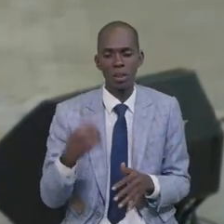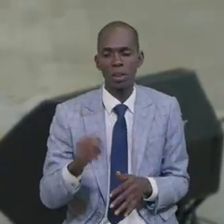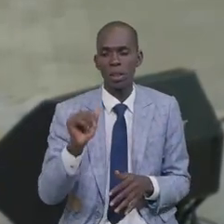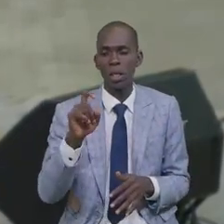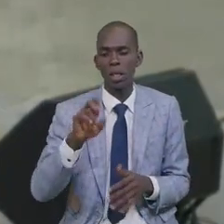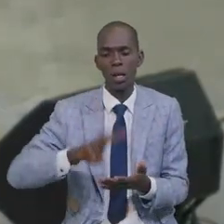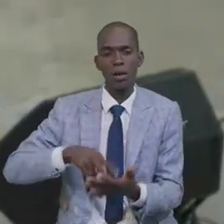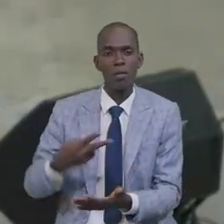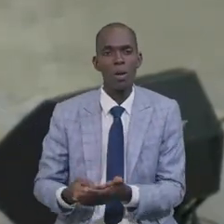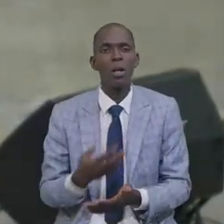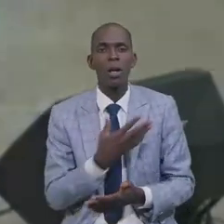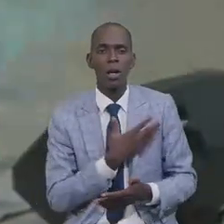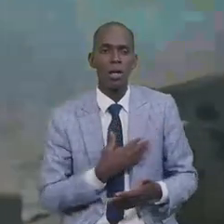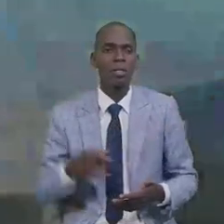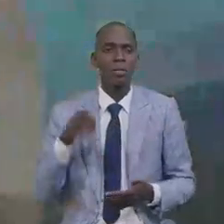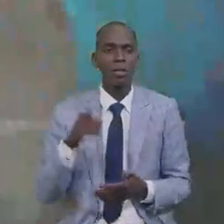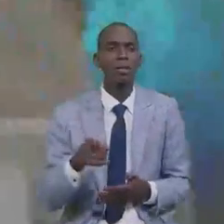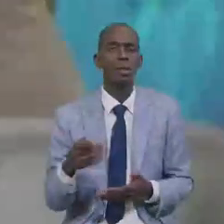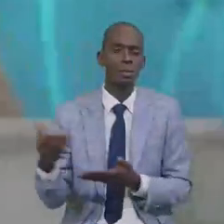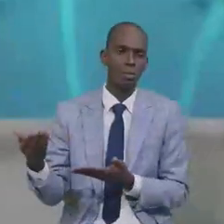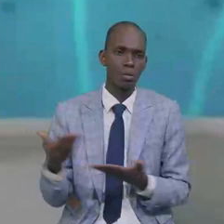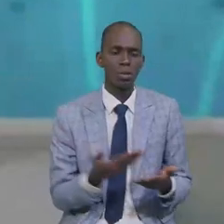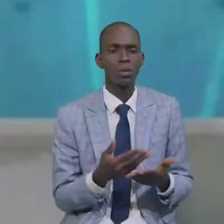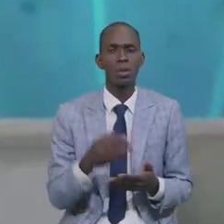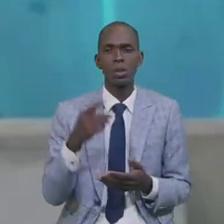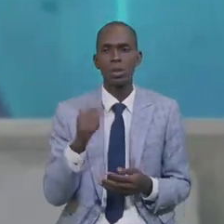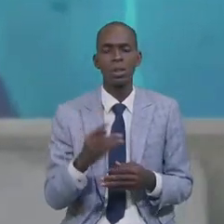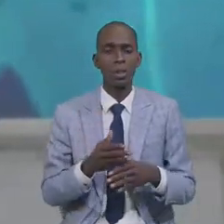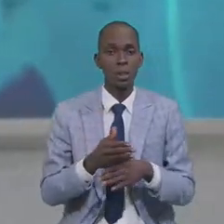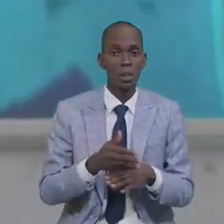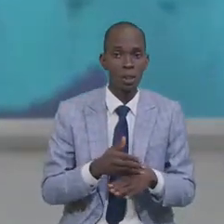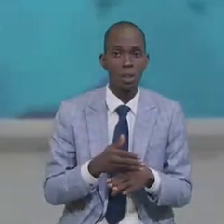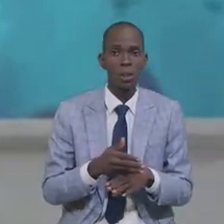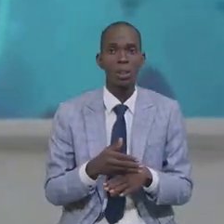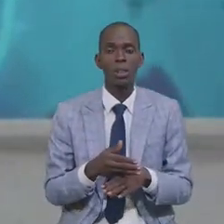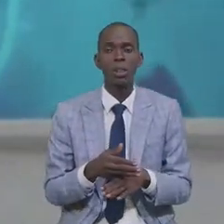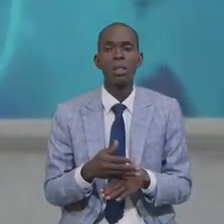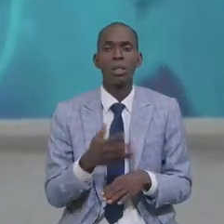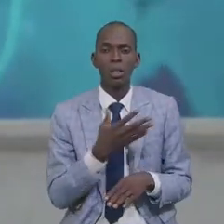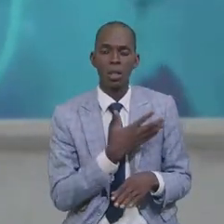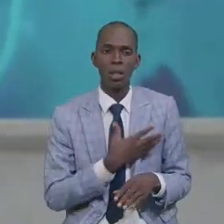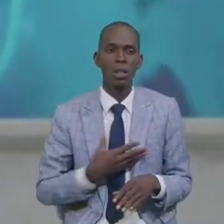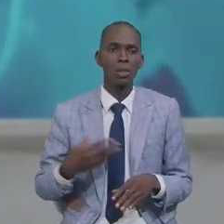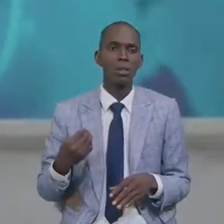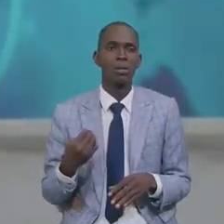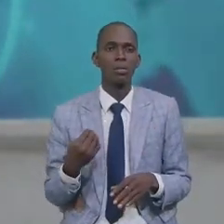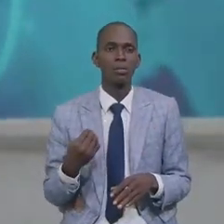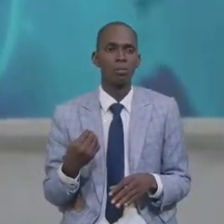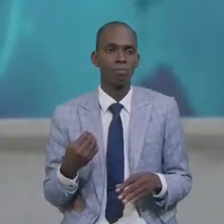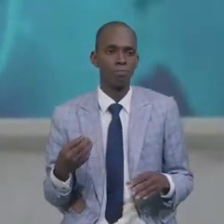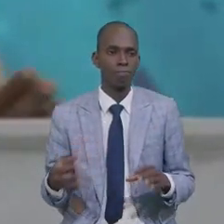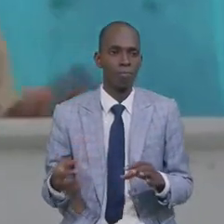Alors Élisée coupa un morceau de bois, le jeta à la même